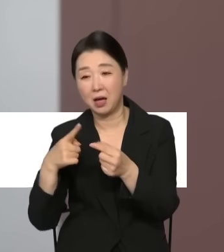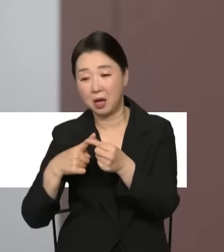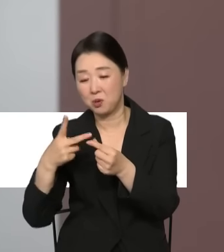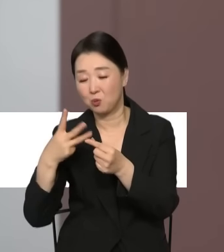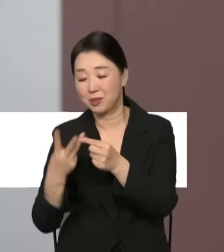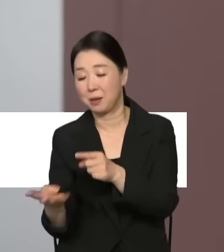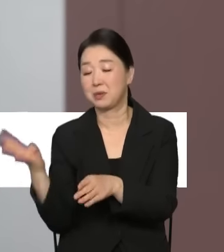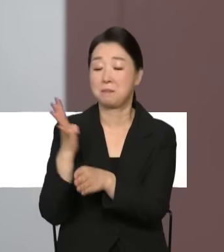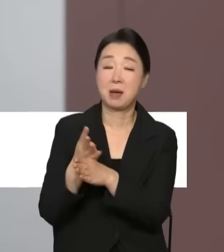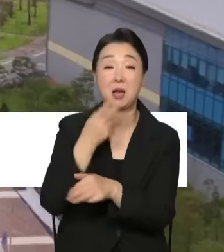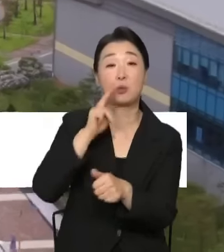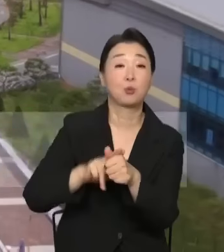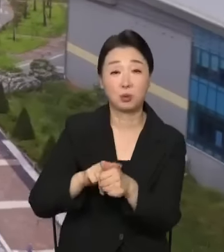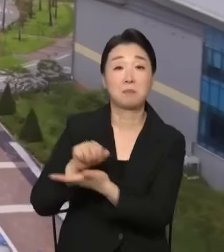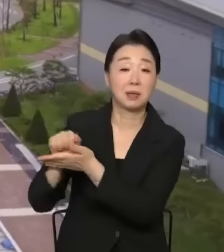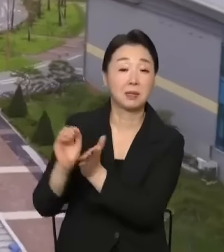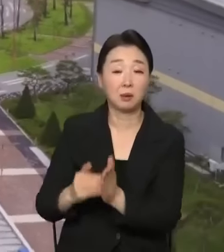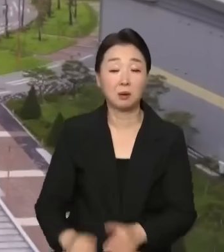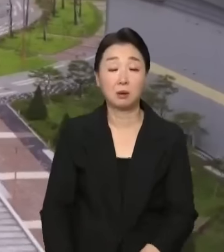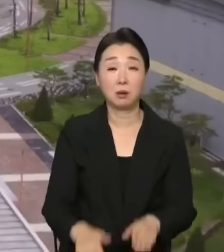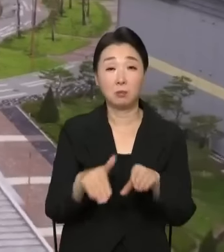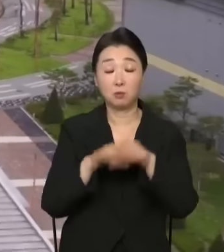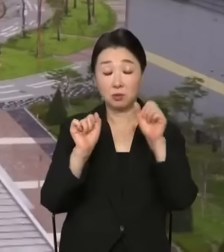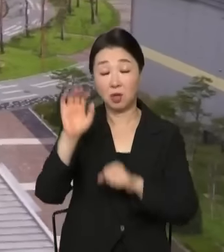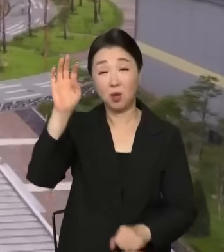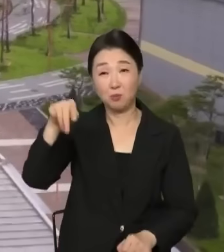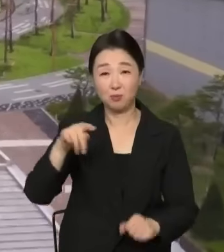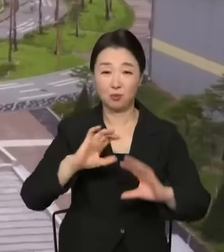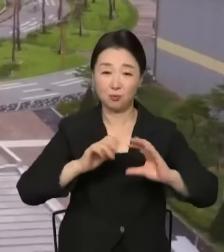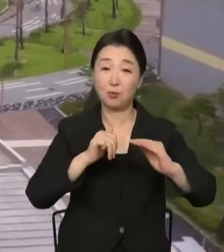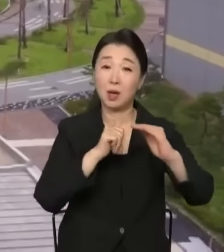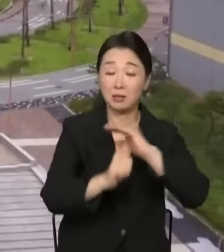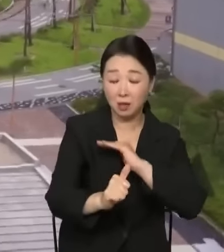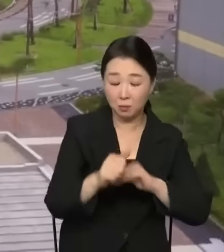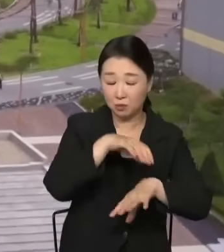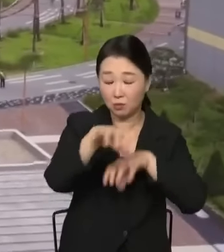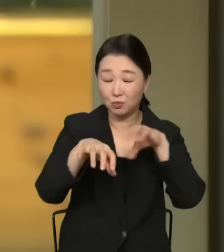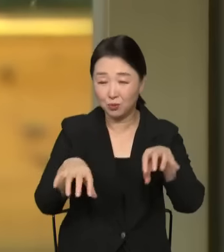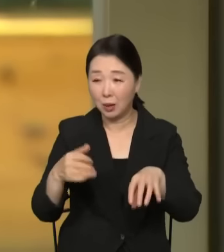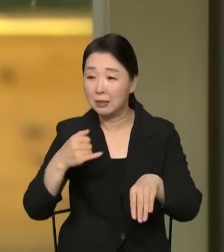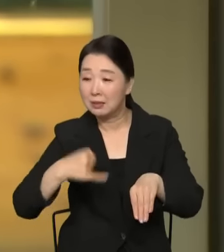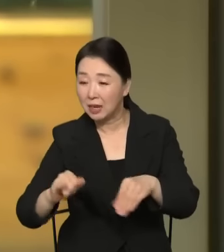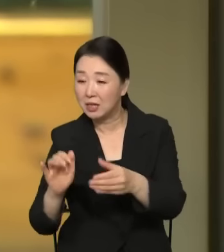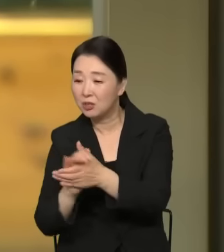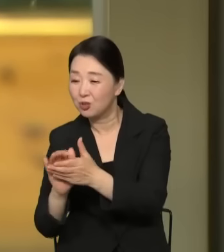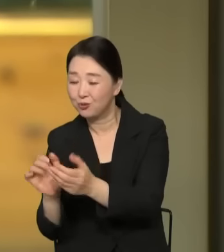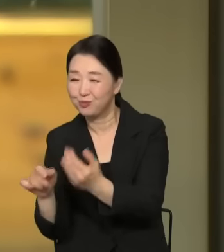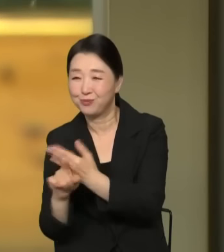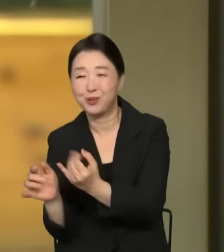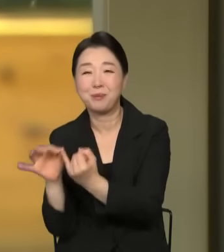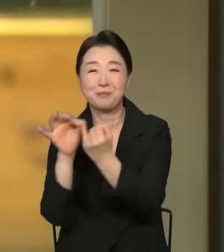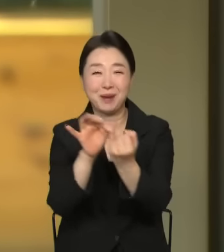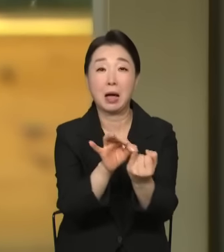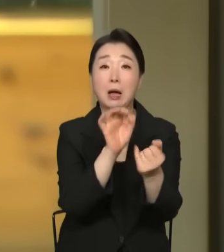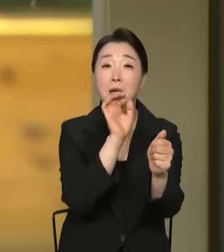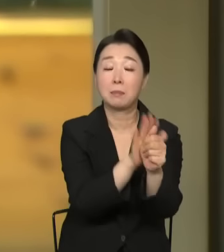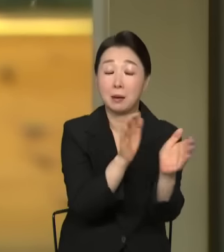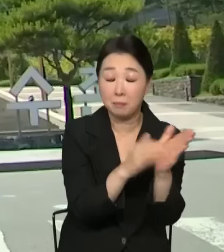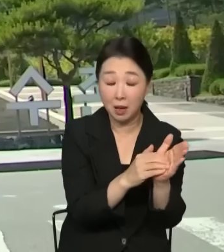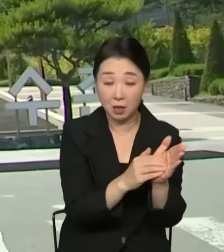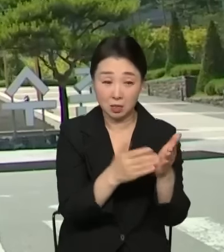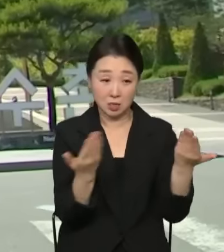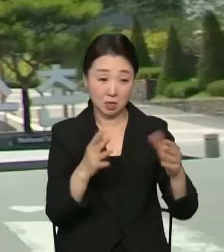신청이 받아들여졌습니다. 문체부가 국가대표 선수촌의 자녀의 친구를 부정채용한 혐의를 받는 이 회장에게 직무정지를 통보한